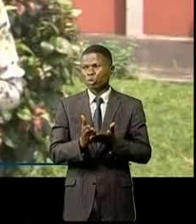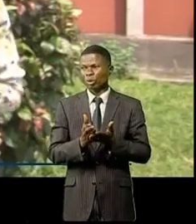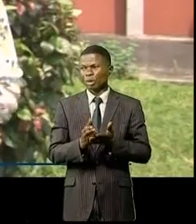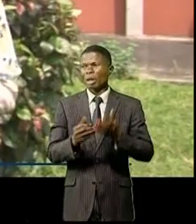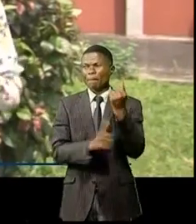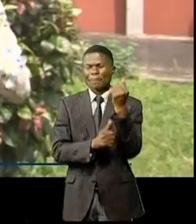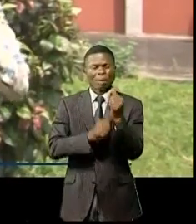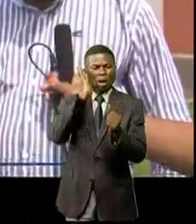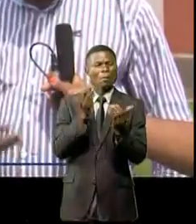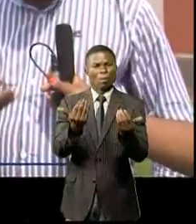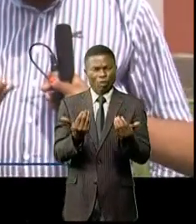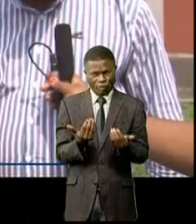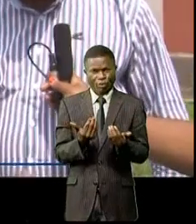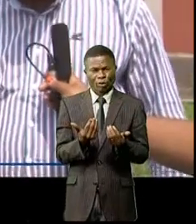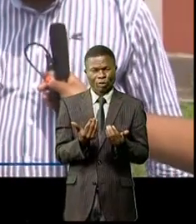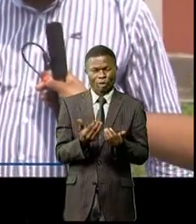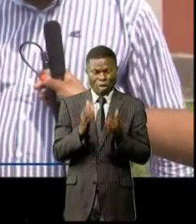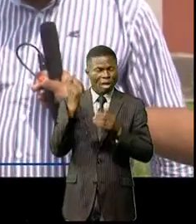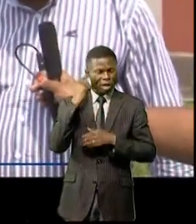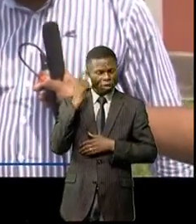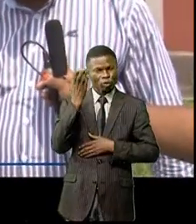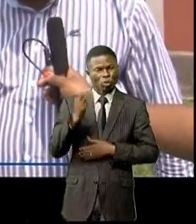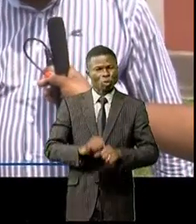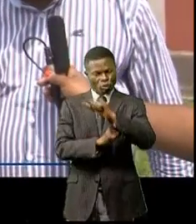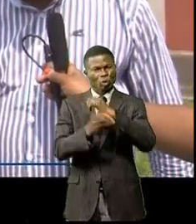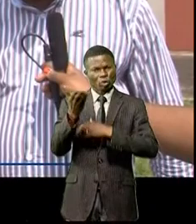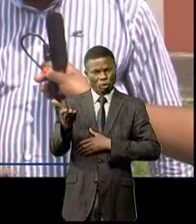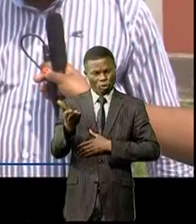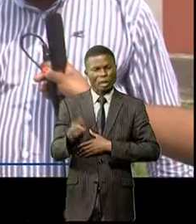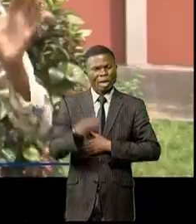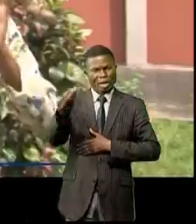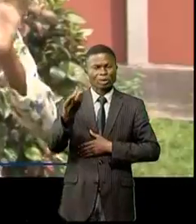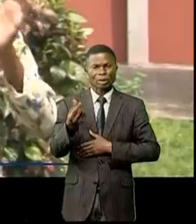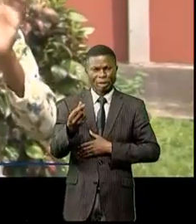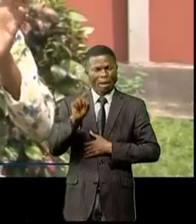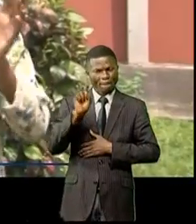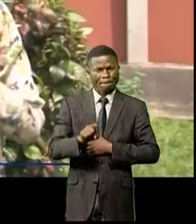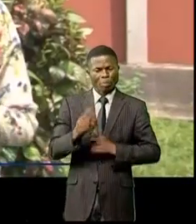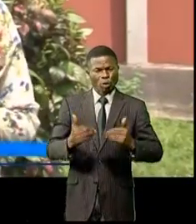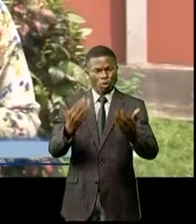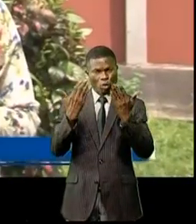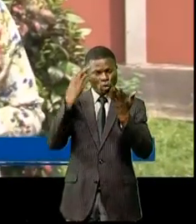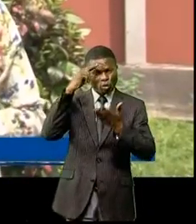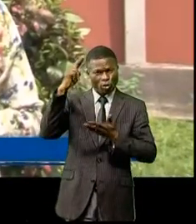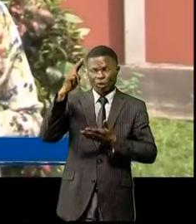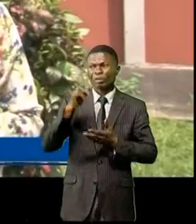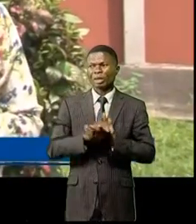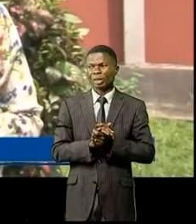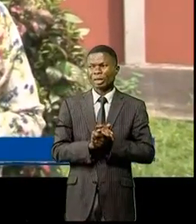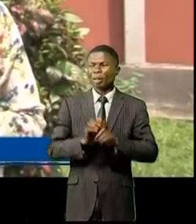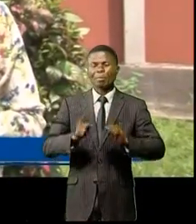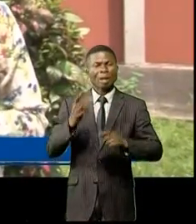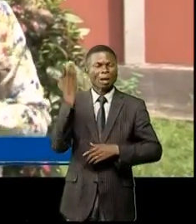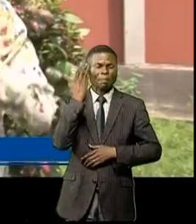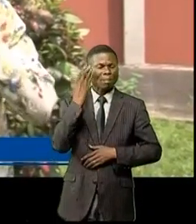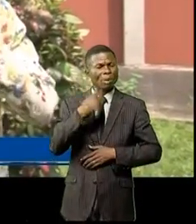personne de bonne volonté soient attentives à sa sollicitation d'aide financière. Je désire poursuivre mes études universitaires, mes parents n'ont